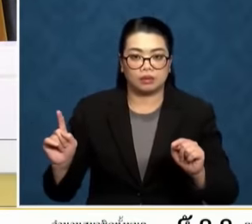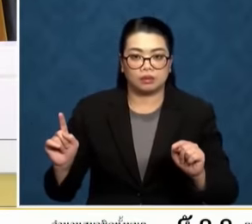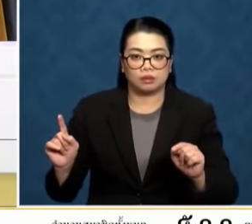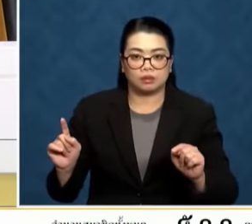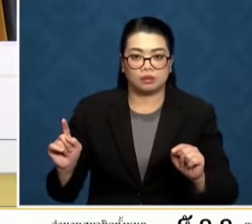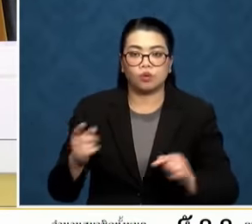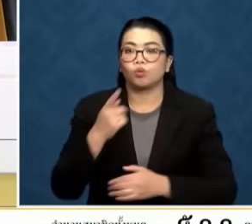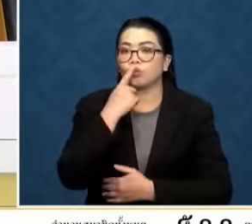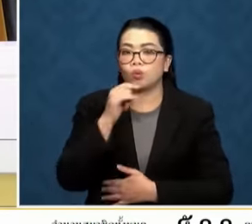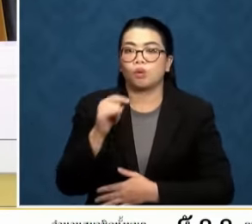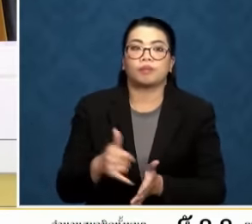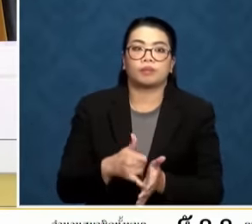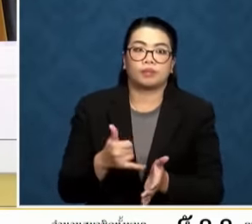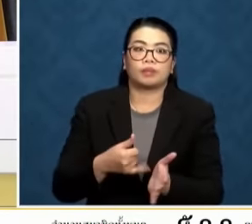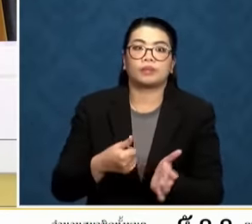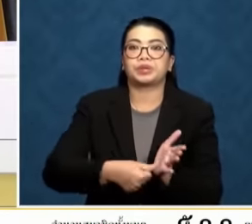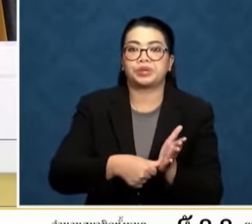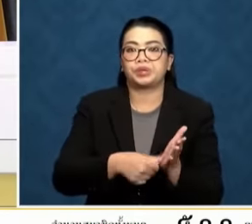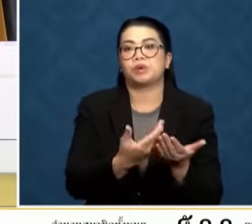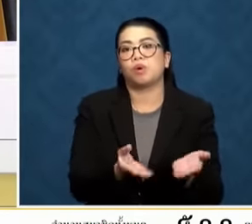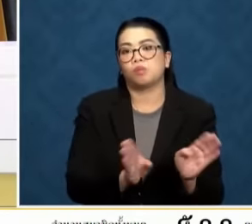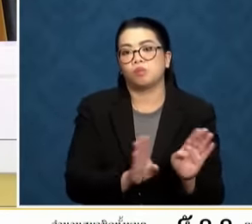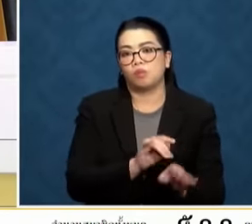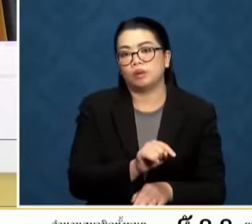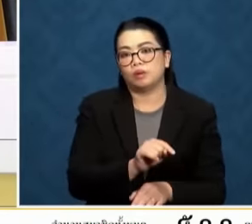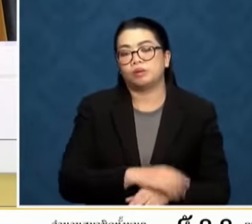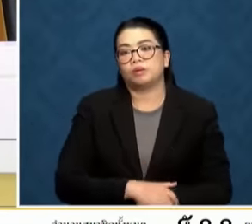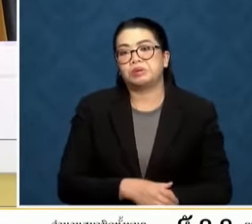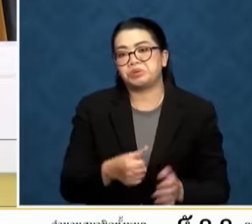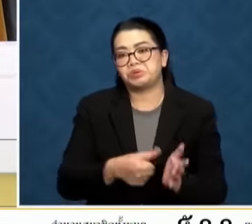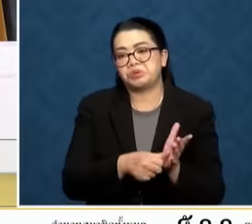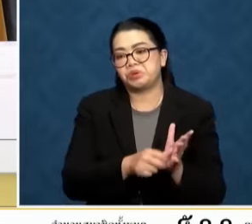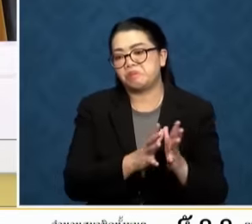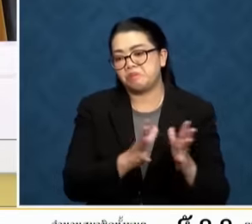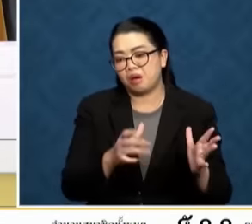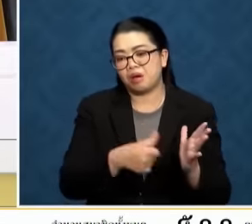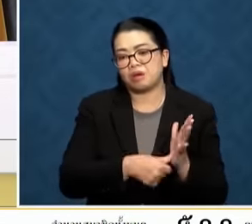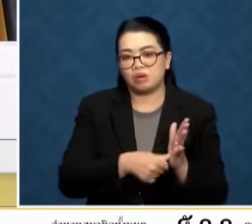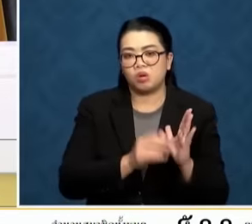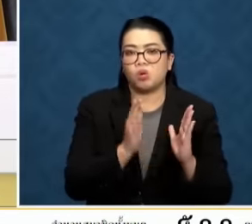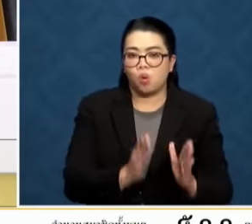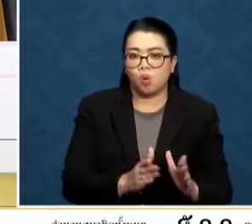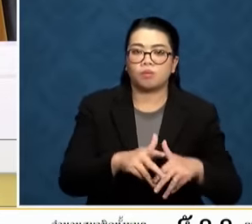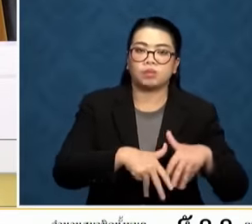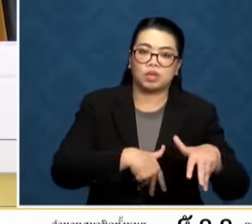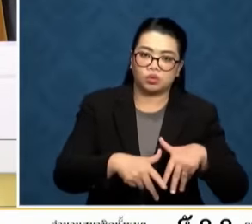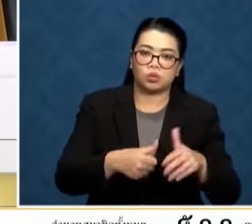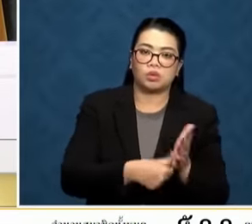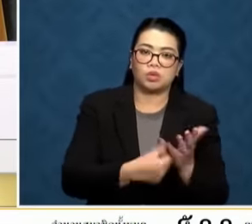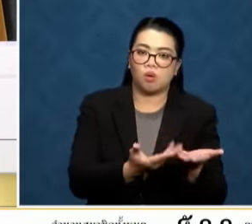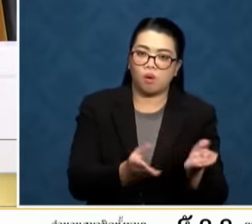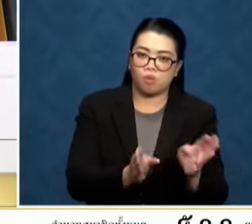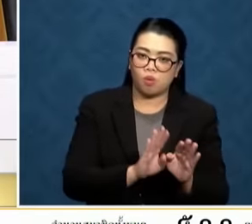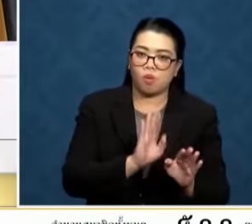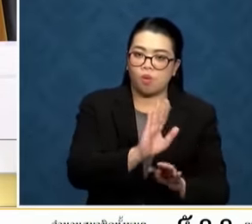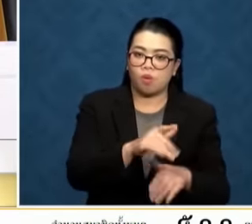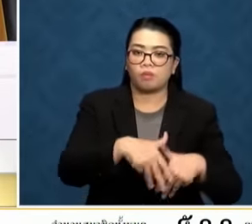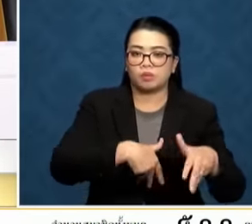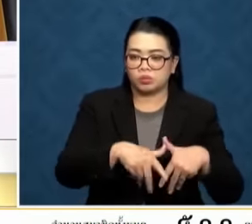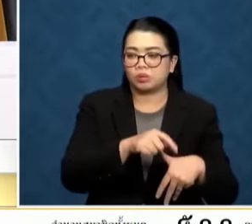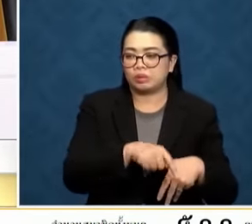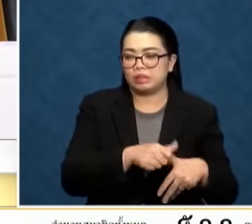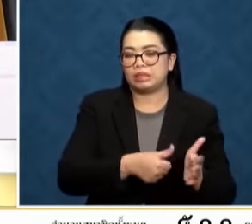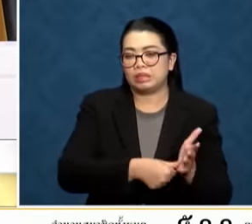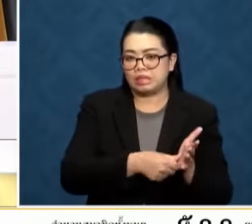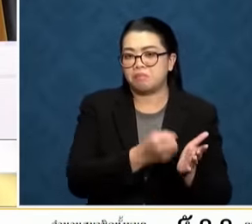ผมตอบง่ายๆครับหนี้ครัวเรือนอันตรายกว่าหนี้สาธารณะเยอะเพราะฉะนั้นถ้าเป็นภาครัฐต้องทำอย่าง